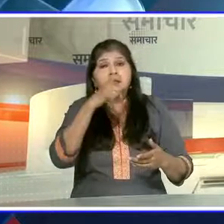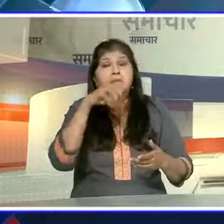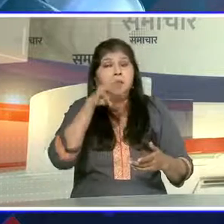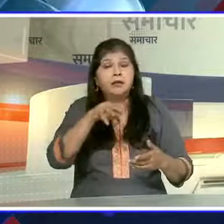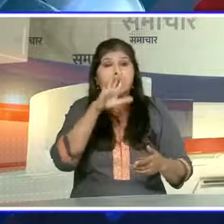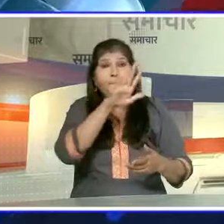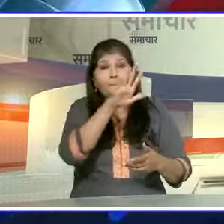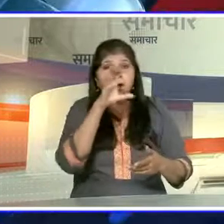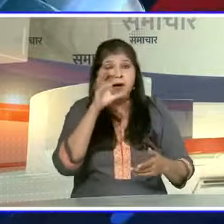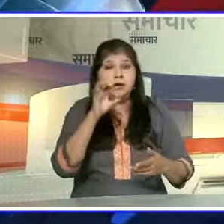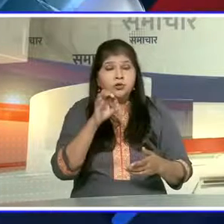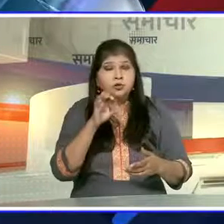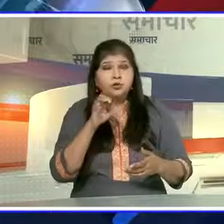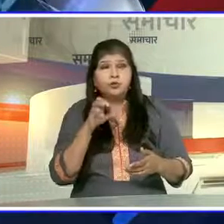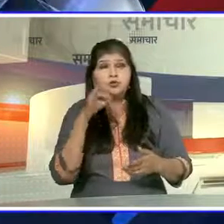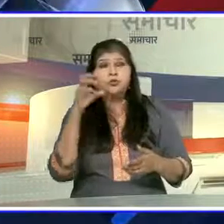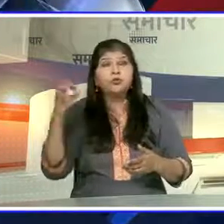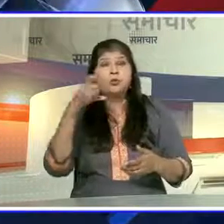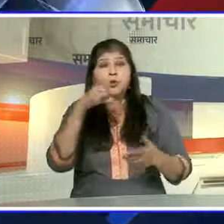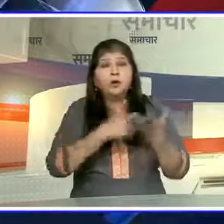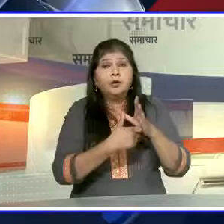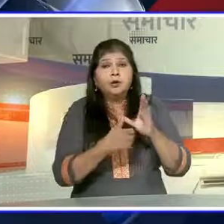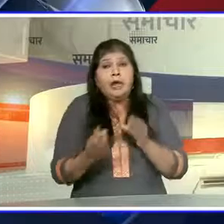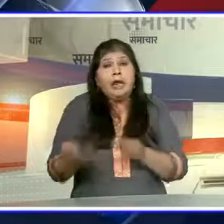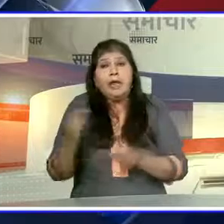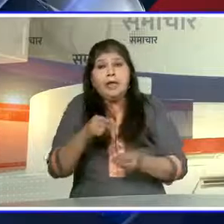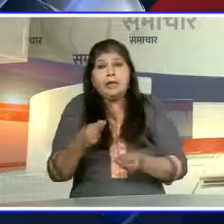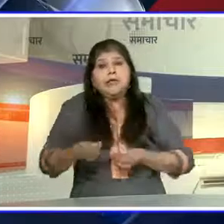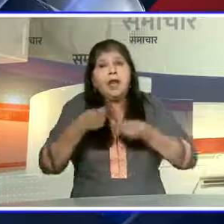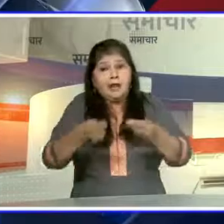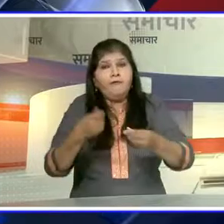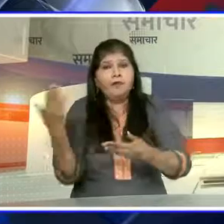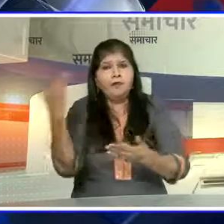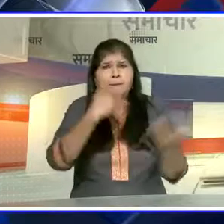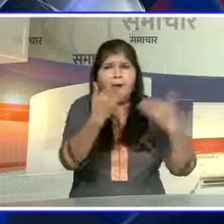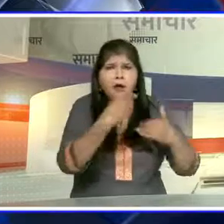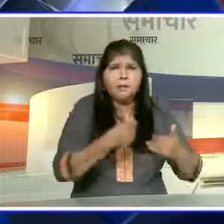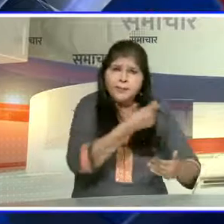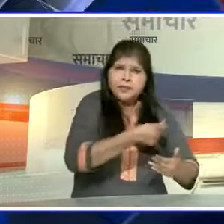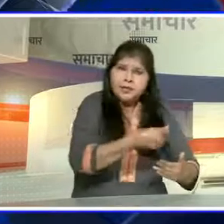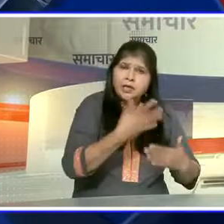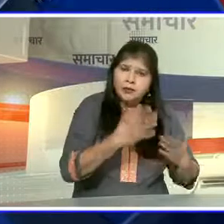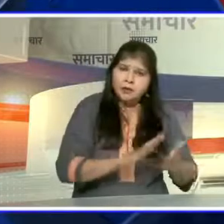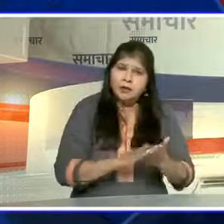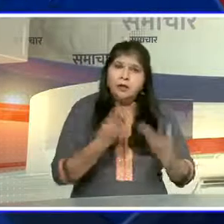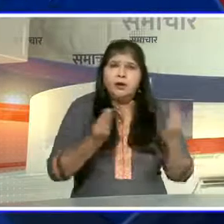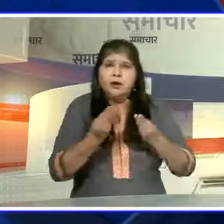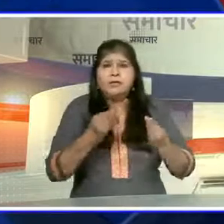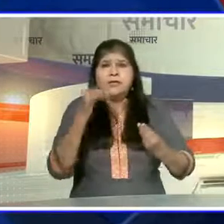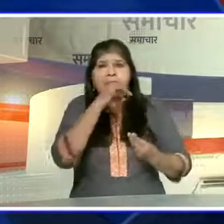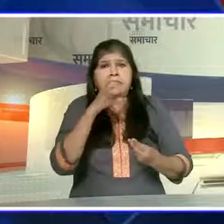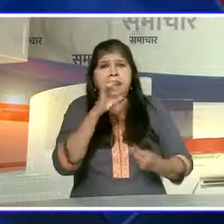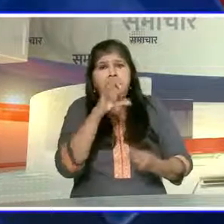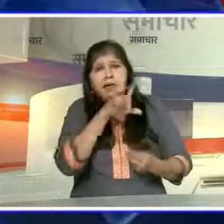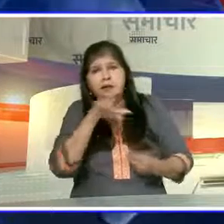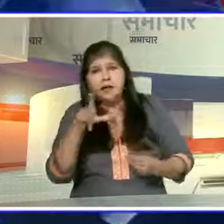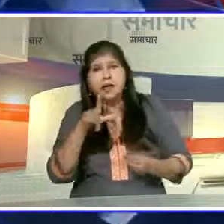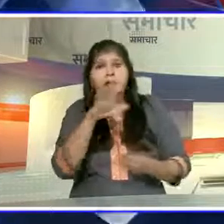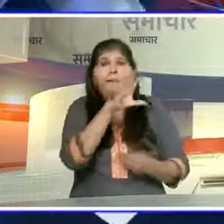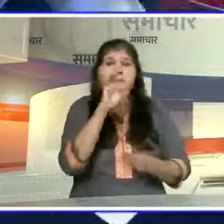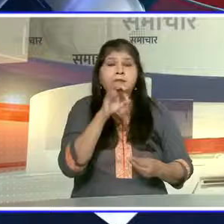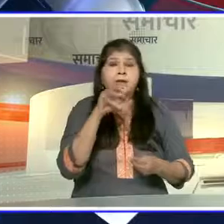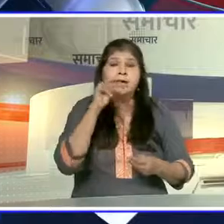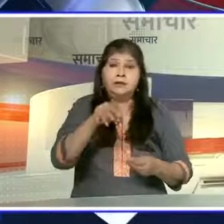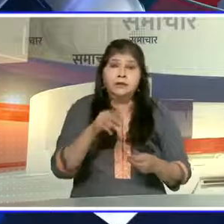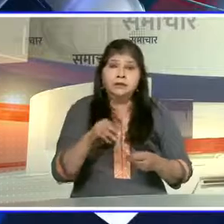पर का अतिरिक्त निवेश होगा का या और लगभग 7 लाख 60 हजार व्यक्तियों के लिए